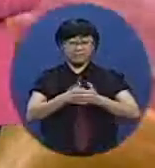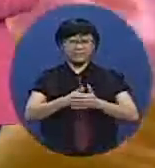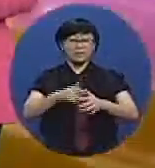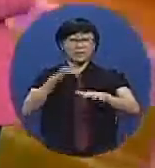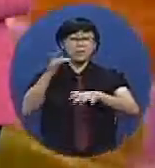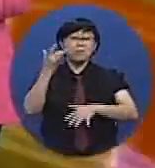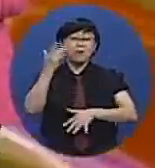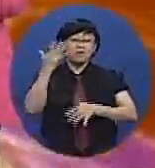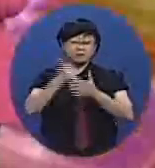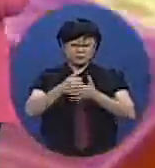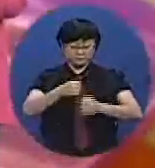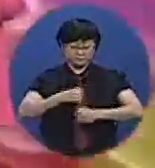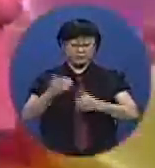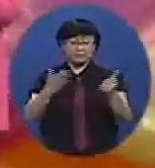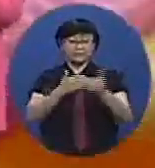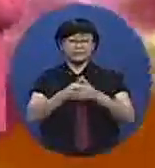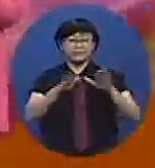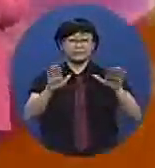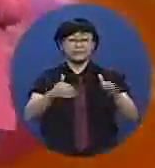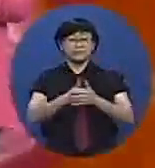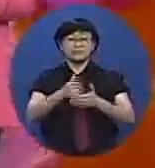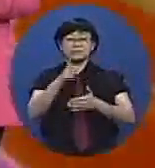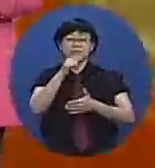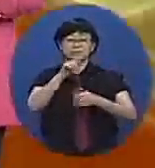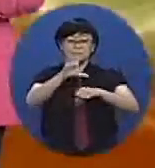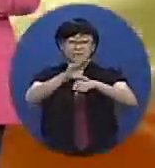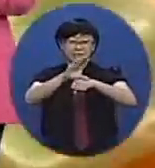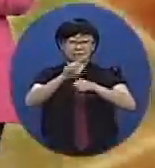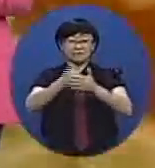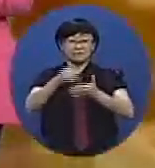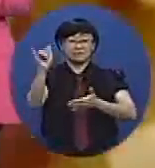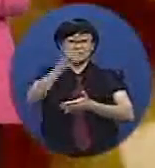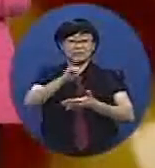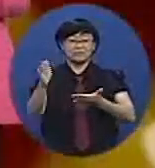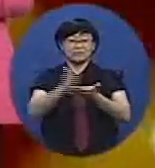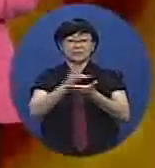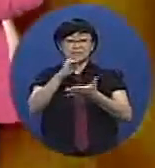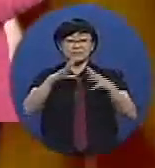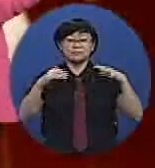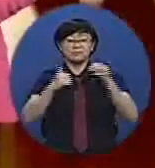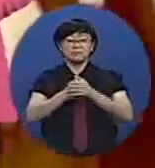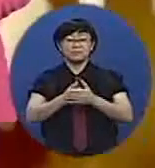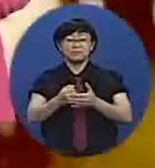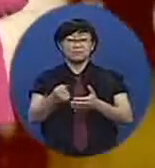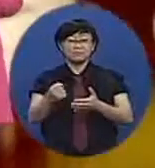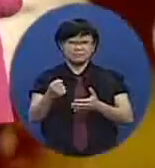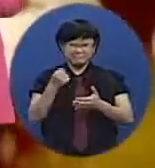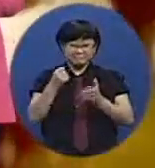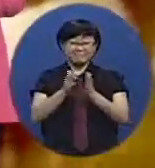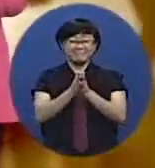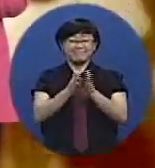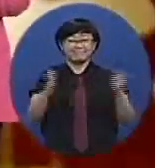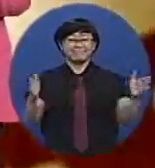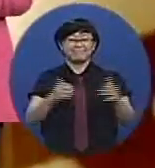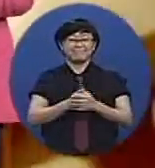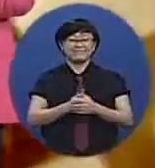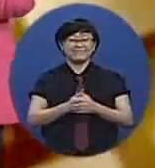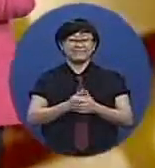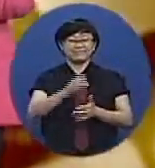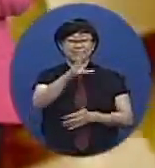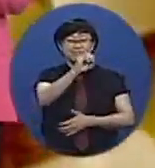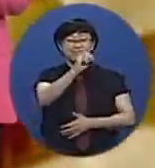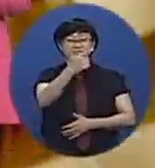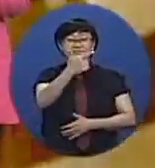벌에 특히 조심하세요. 네. 자 그럼 우리 월요일 생방송 정금 나는 노래자랑 힘차게 시작을 해보겠습니다.